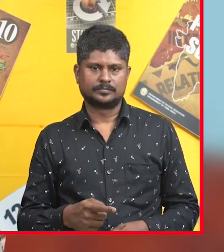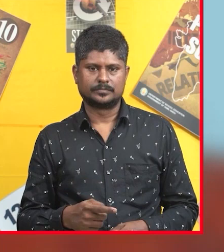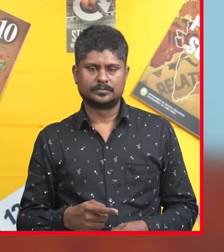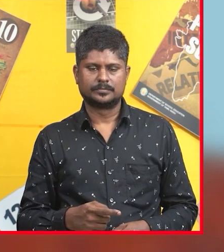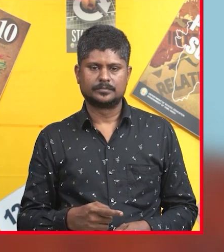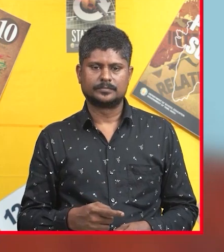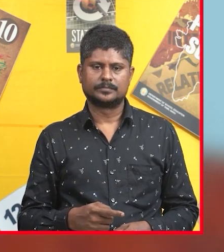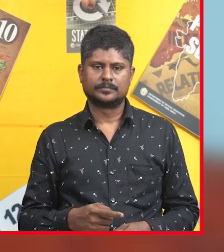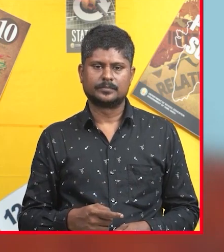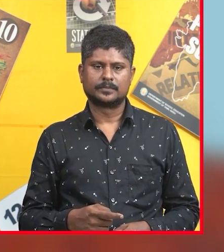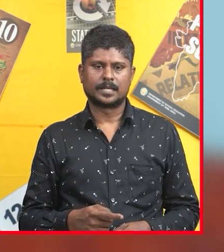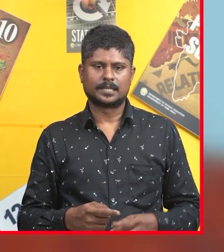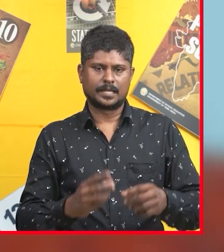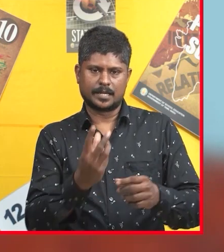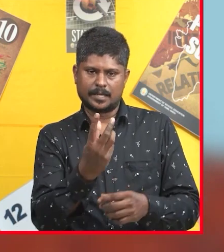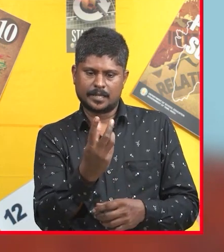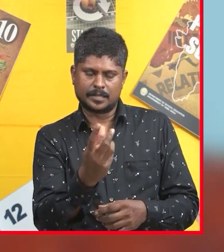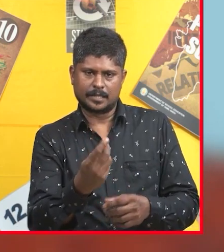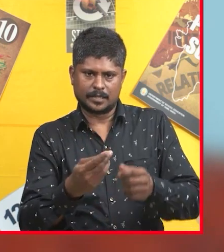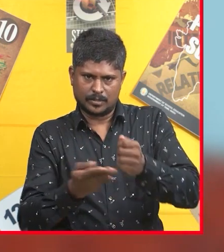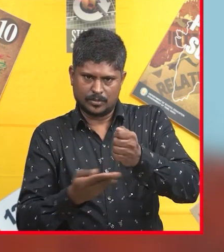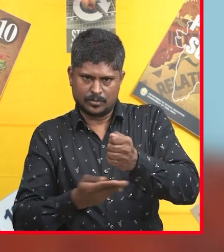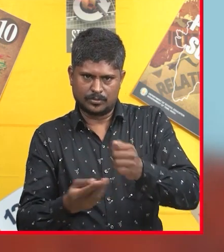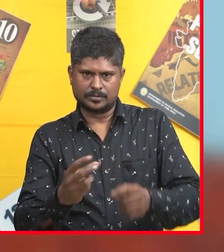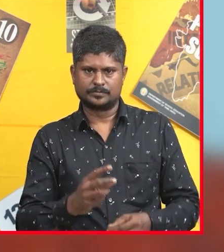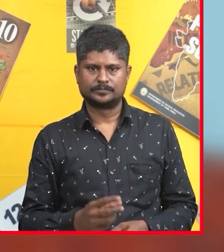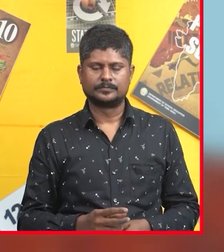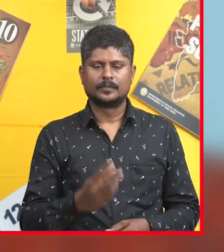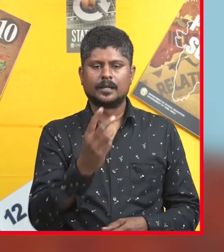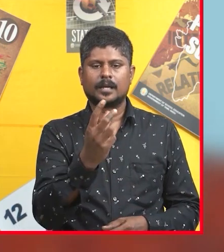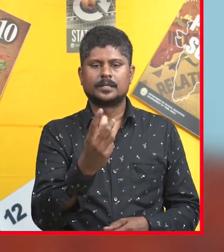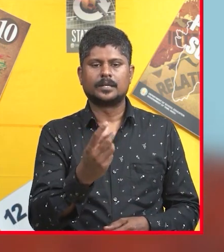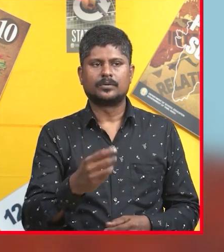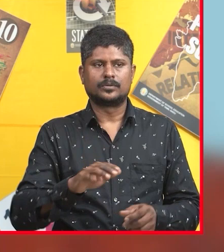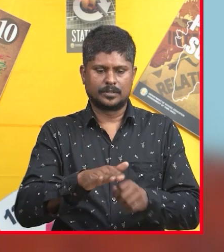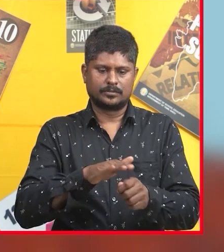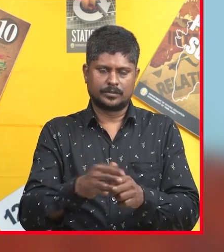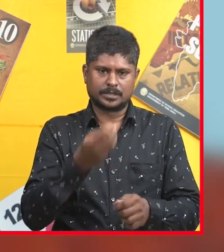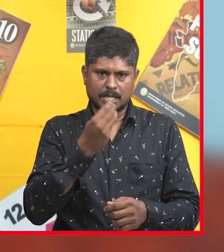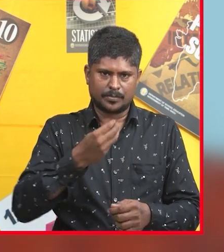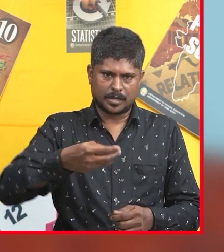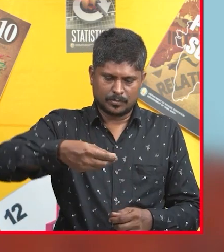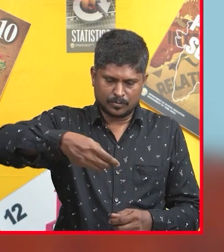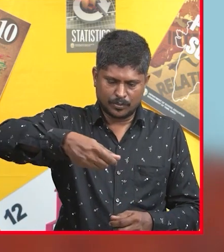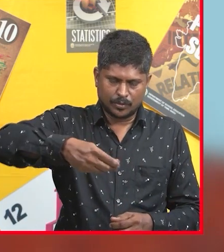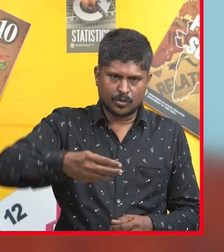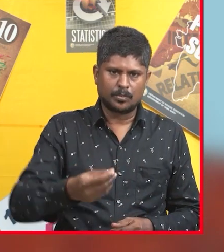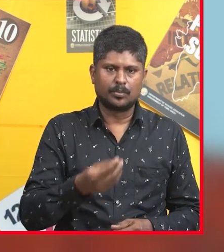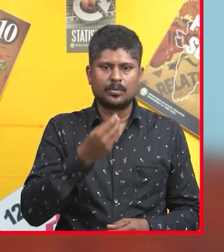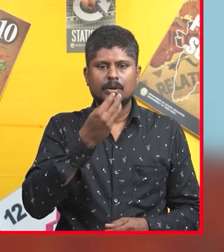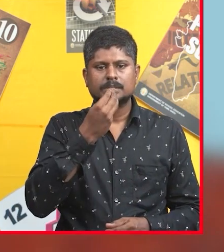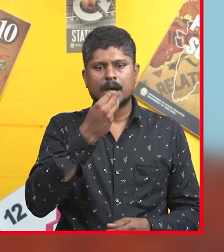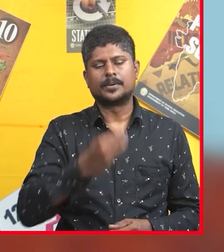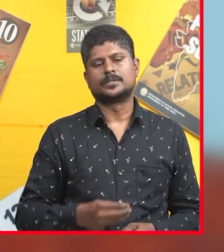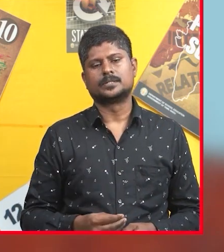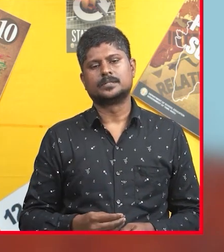துணங்காய் வாட்டும், வலு துணங்காய்னா கத்திரிக்காய், கத்திரிக்காய் கூட்டு இருக்கு. முற முரணவே புளித்த மோரும், புளி குழம்பு